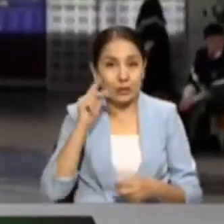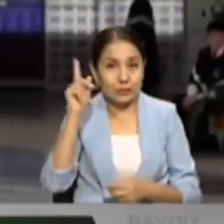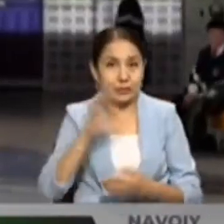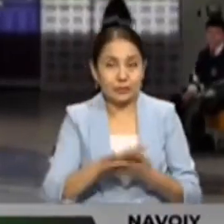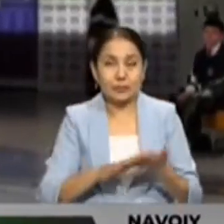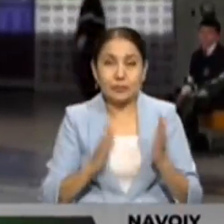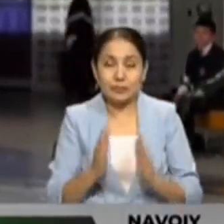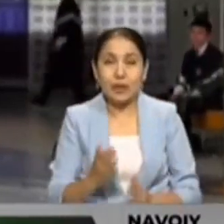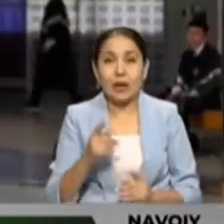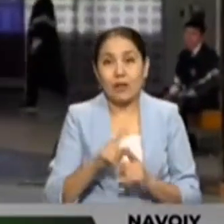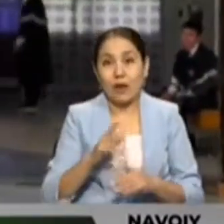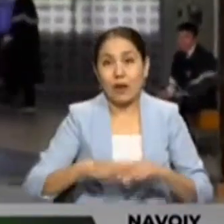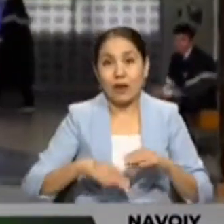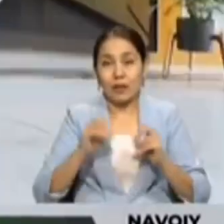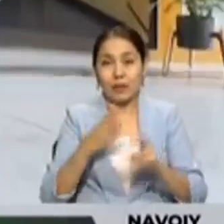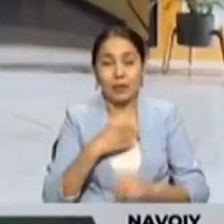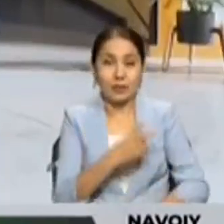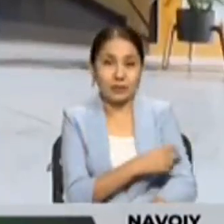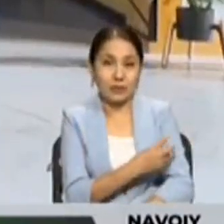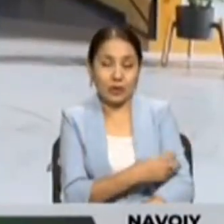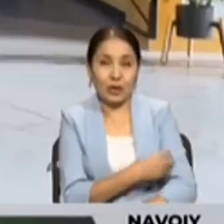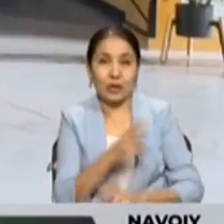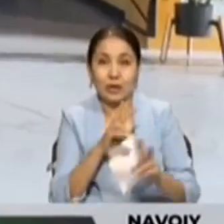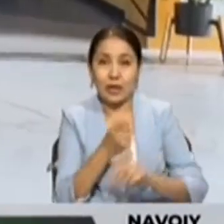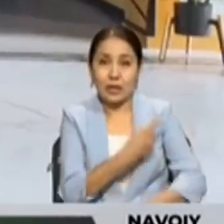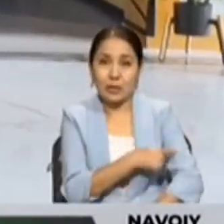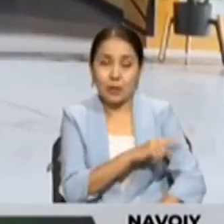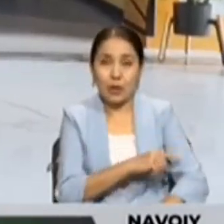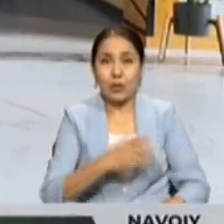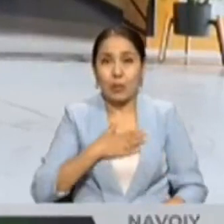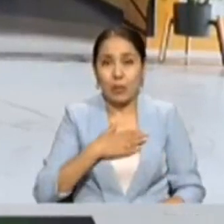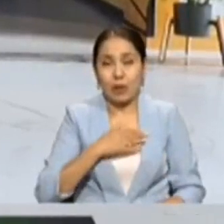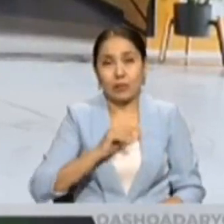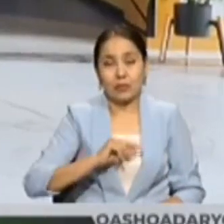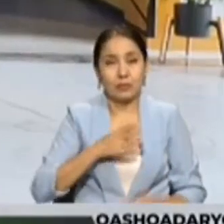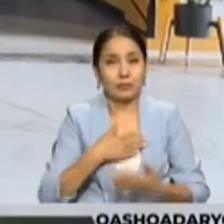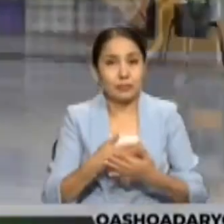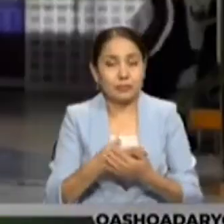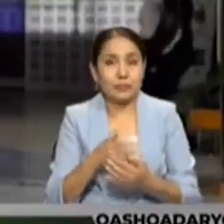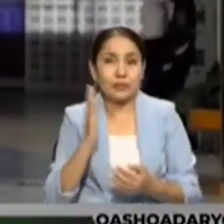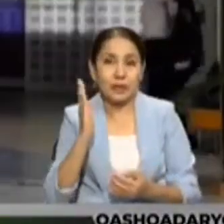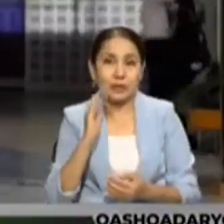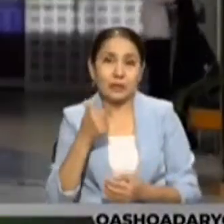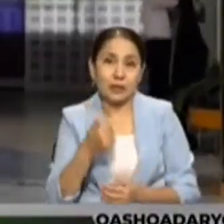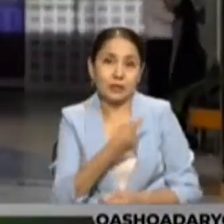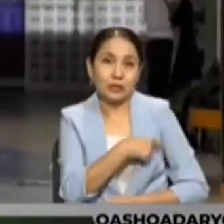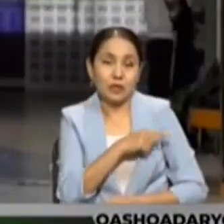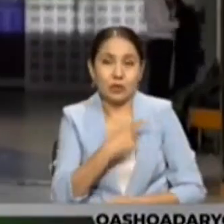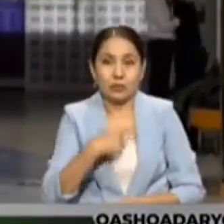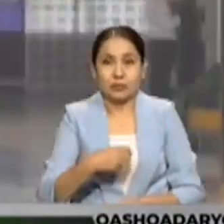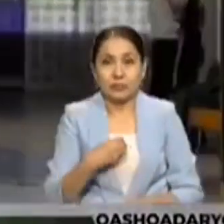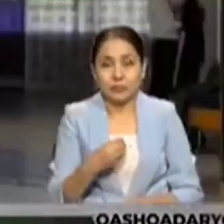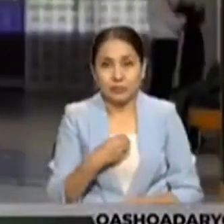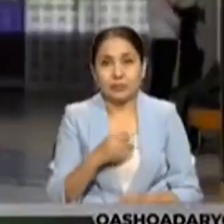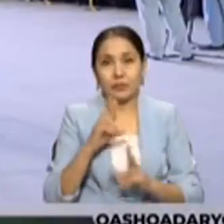ettirmoqchiman. Kelajakdagi kasbim bu shifokor. Tibbiyot sohasiga o'zimning qissamni qo'shmoqchiman va kelajakda yaxshi shifokor bo'lib qaytib